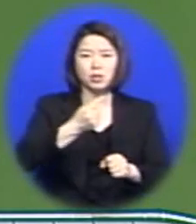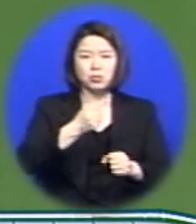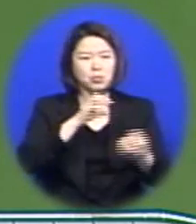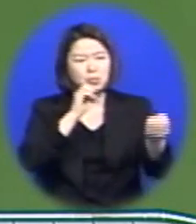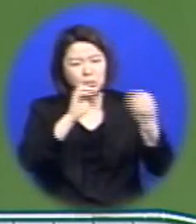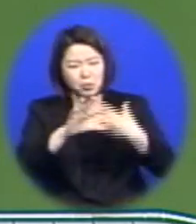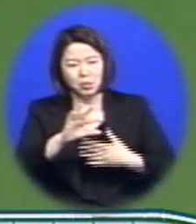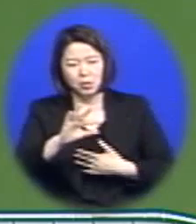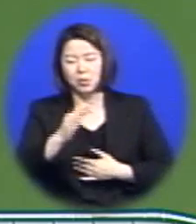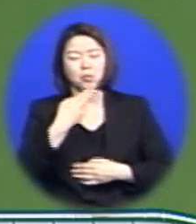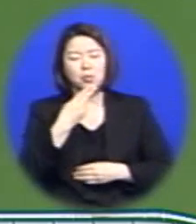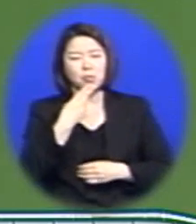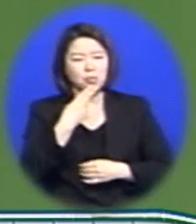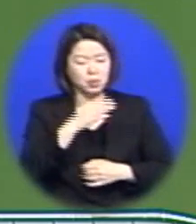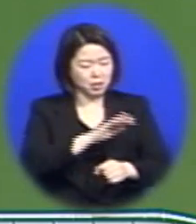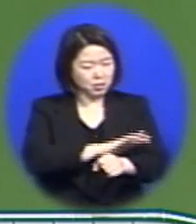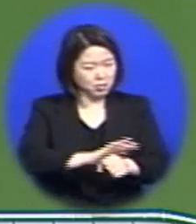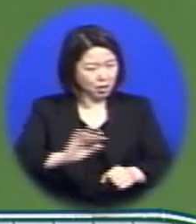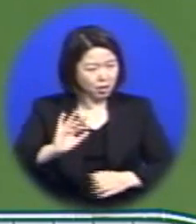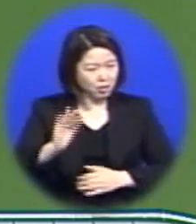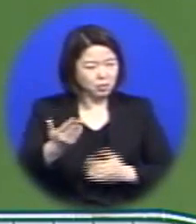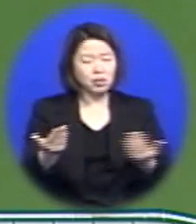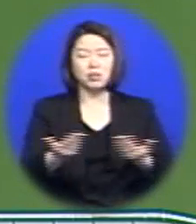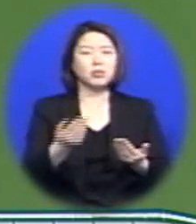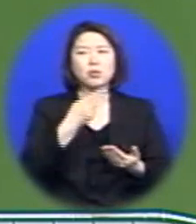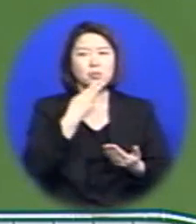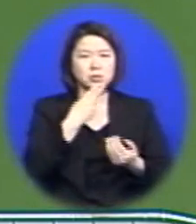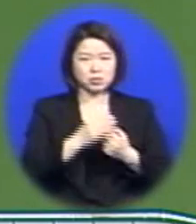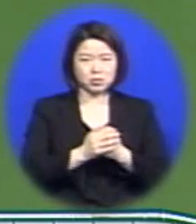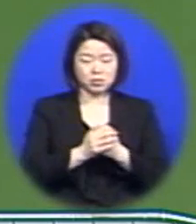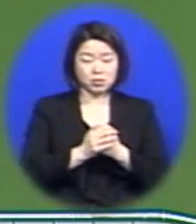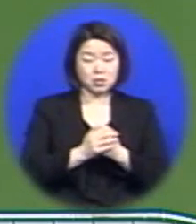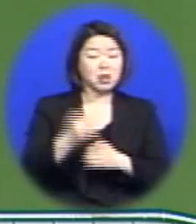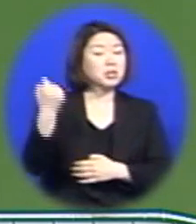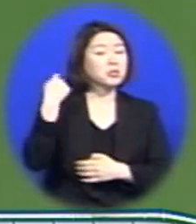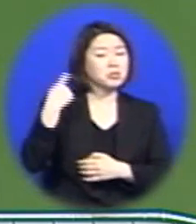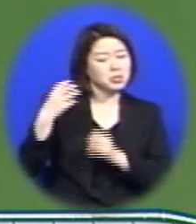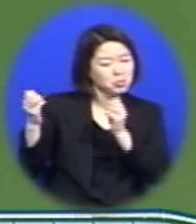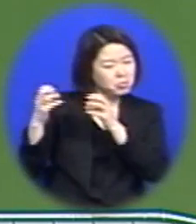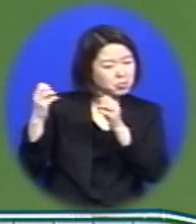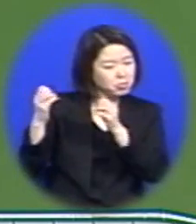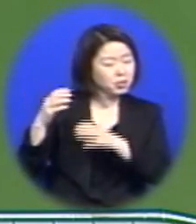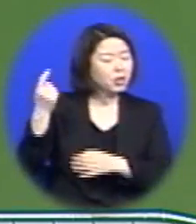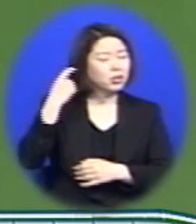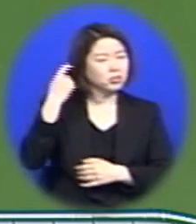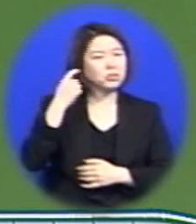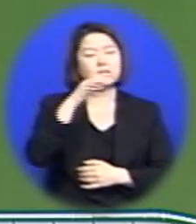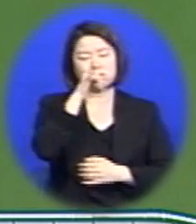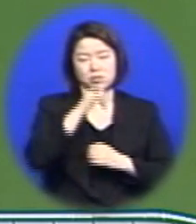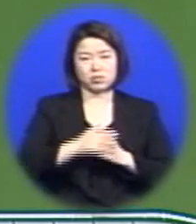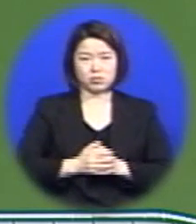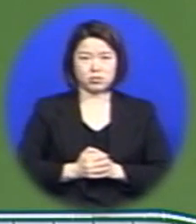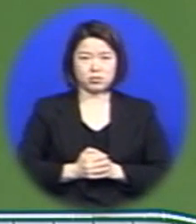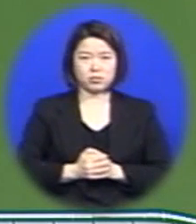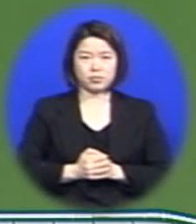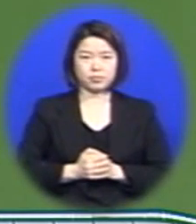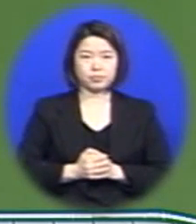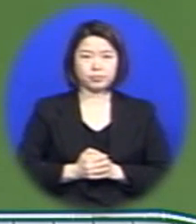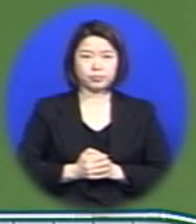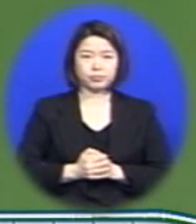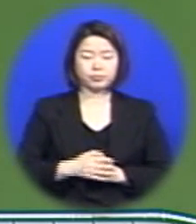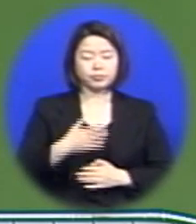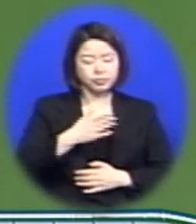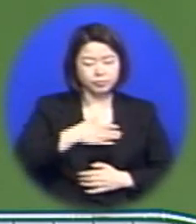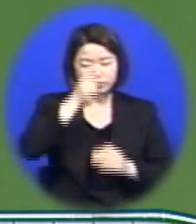하나도 없잖아 뒤에서 쑥덕거리는 소리를 어머님이 들으신 거예요